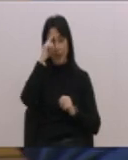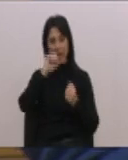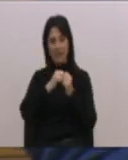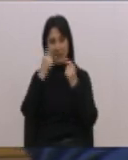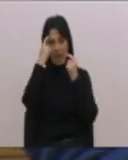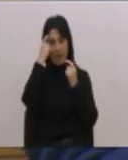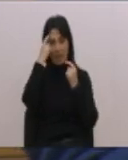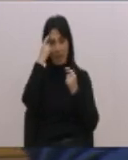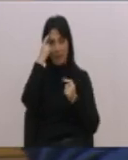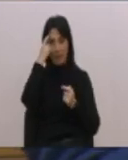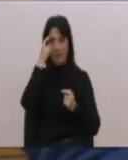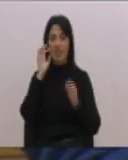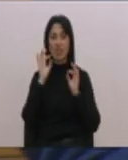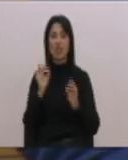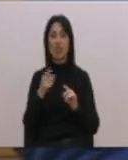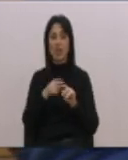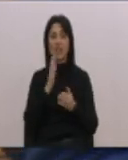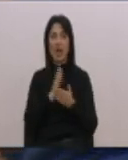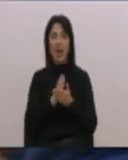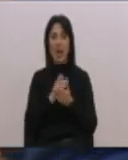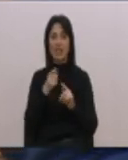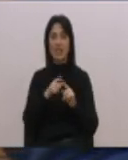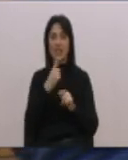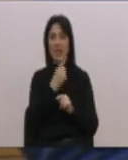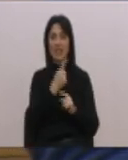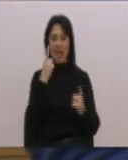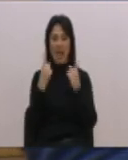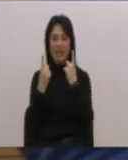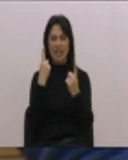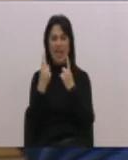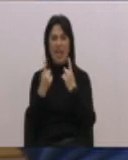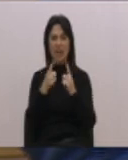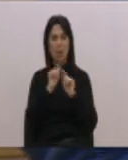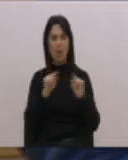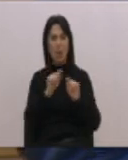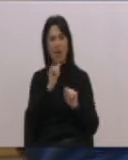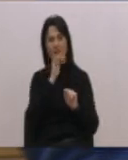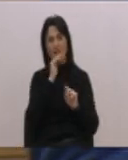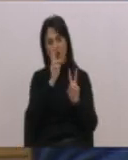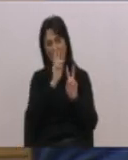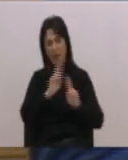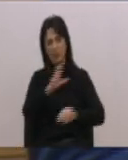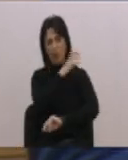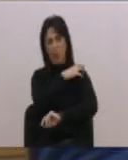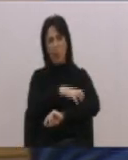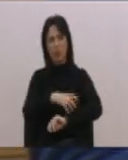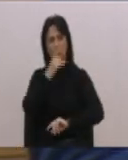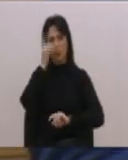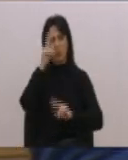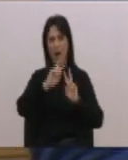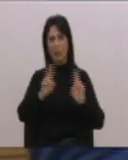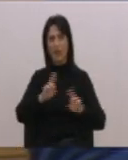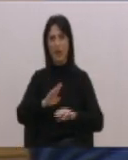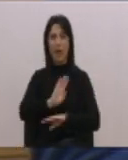მეხსიერება. სწორედ ეს არის ერთ-ერთი თქვენი პროპაგანდაც, როდესაც გვიმტკიცებთ, რომ